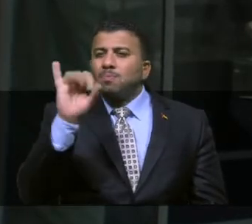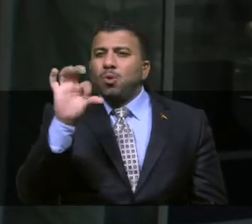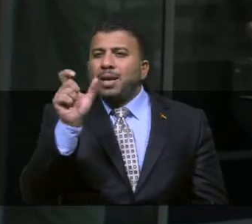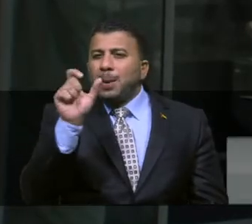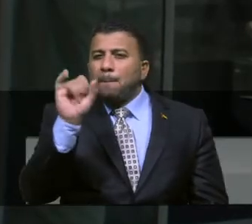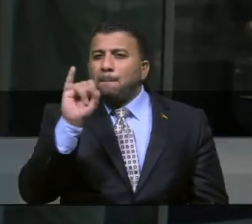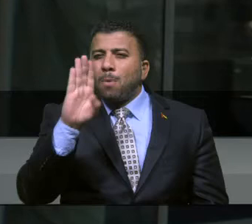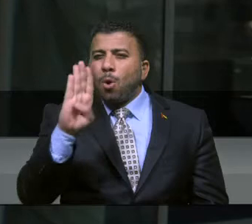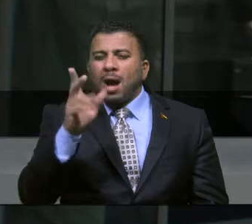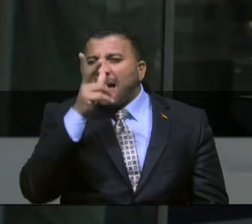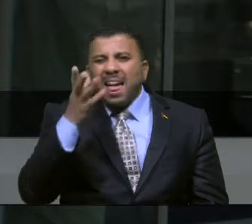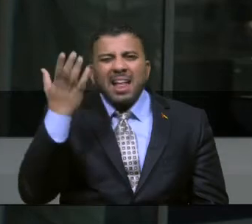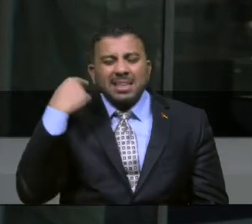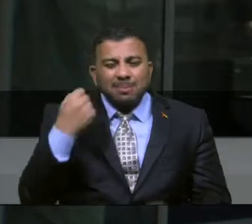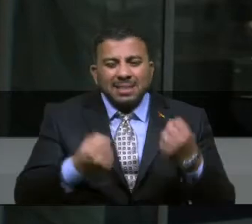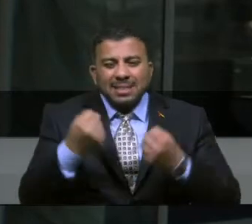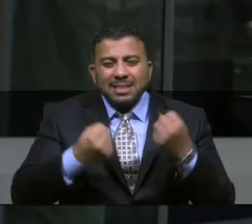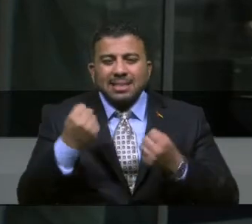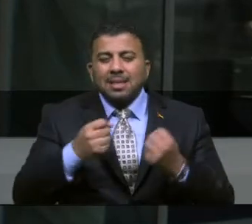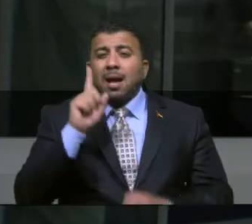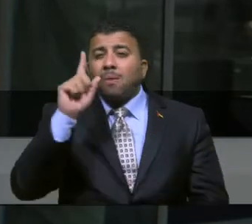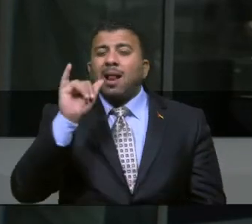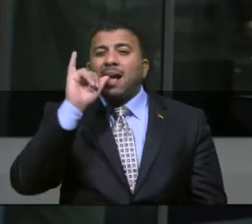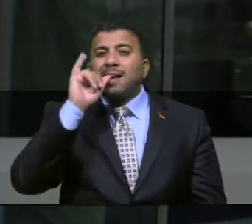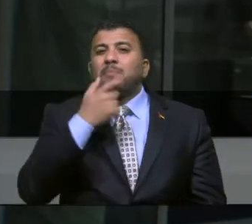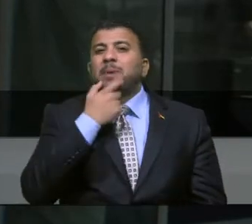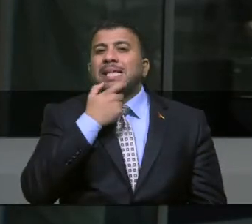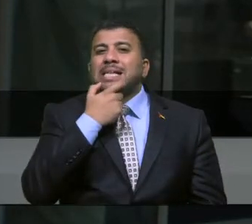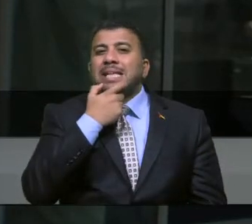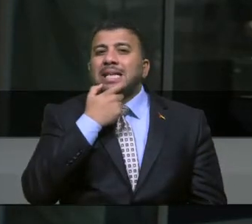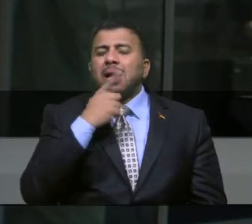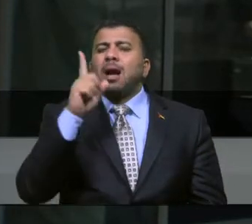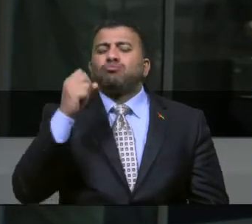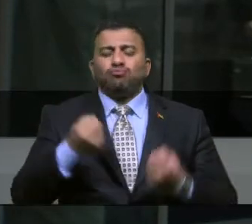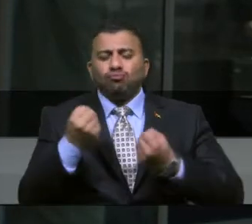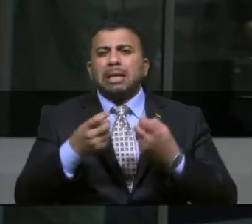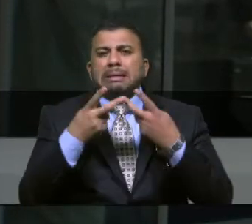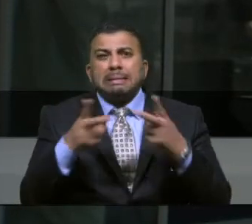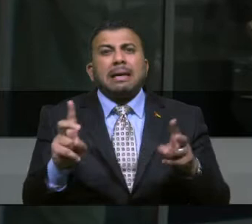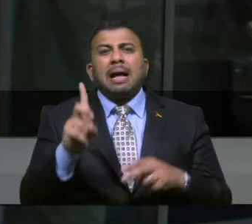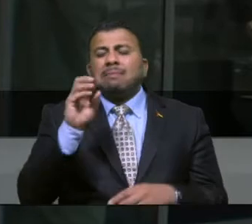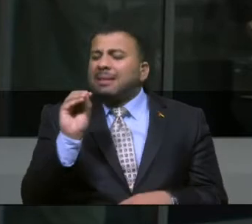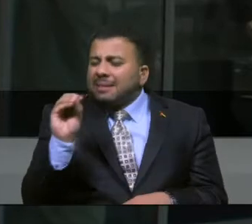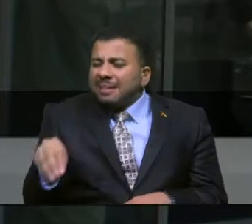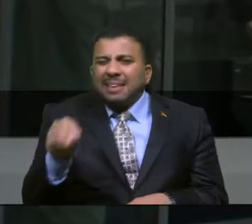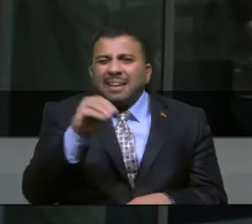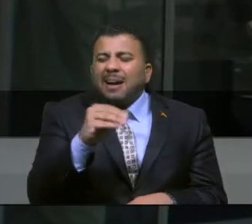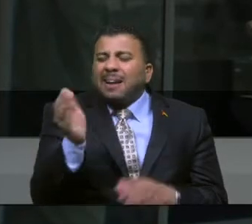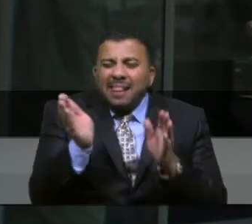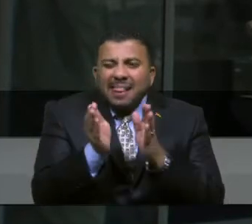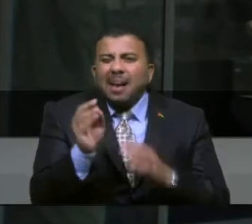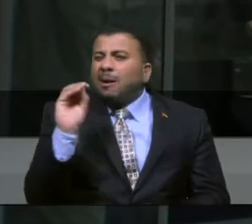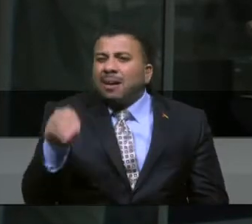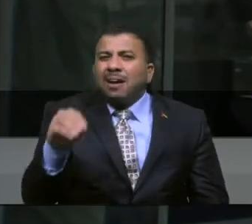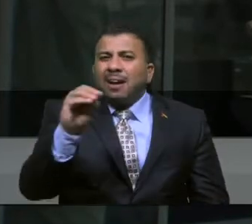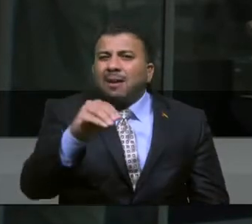الحجم، كانت تستخدم أول ما استخدمها اللي هو القائد البريطاني برينز، كان يستخدمها في ذاك الحين في التنقل البسيط من مكان إلى آخر.